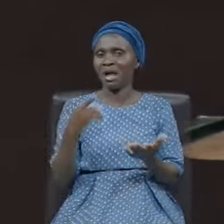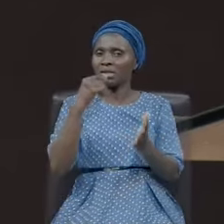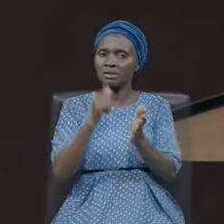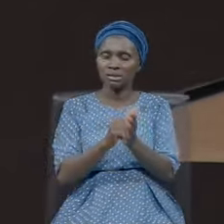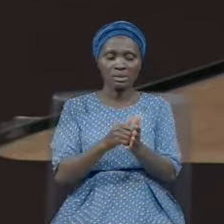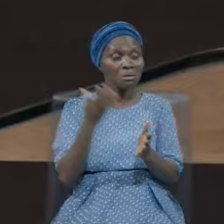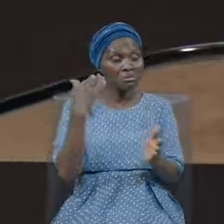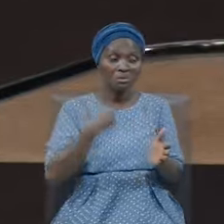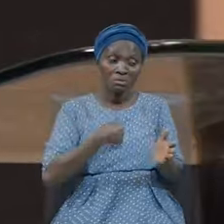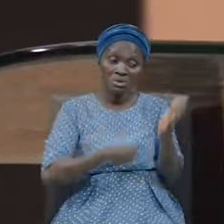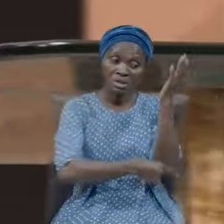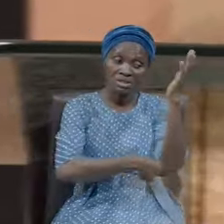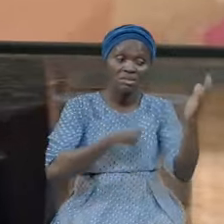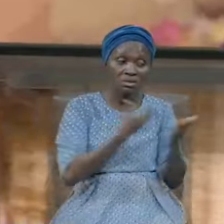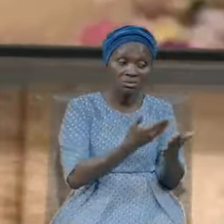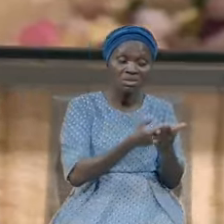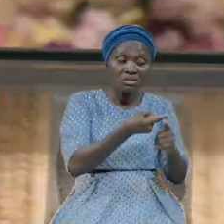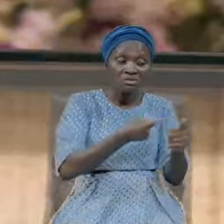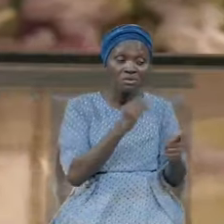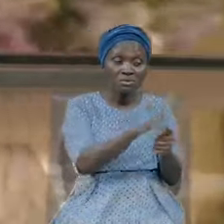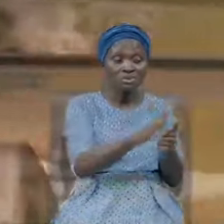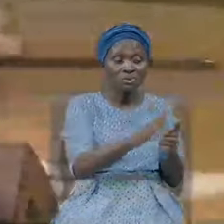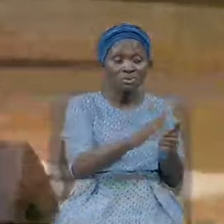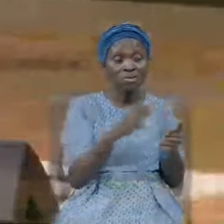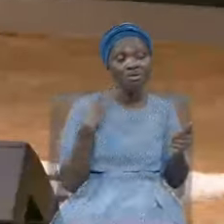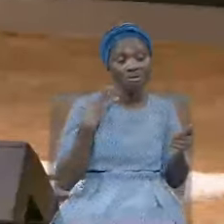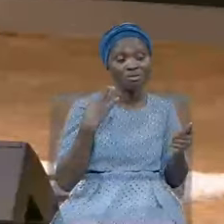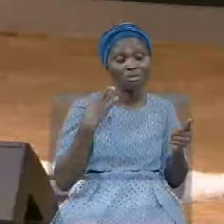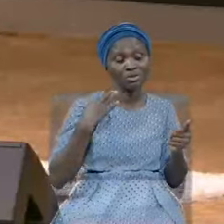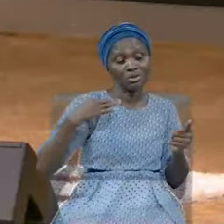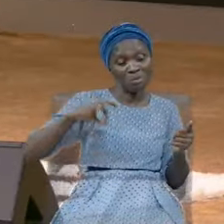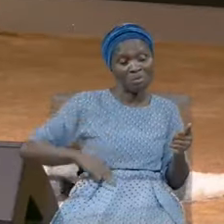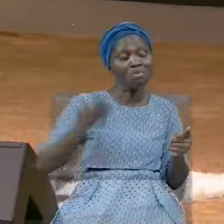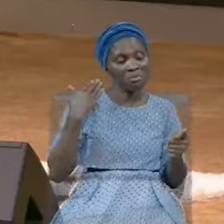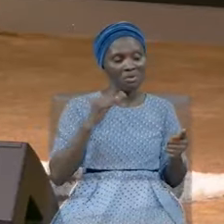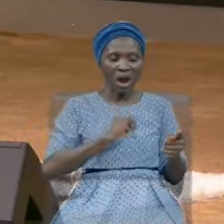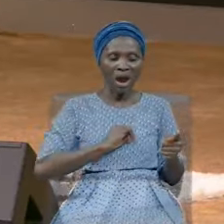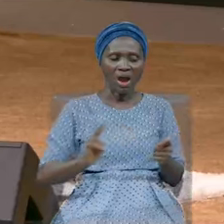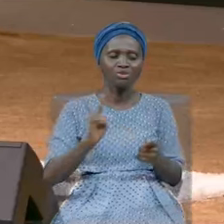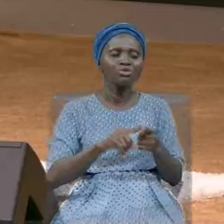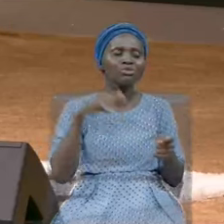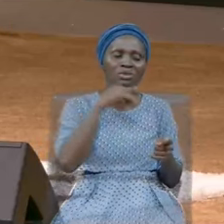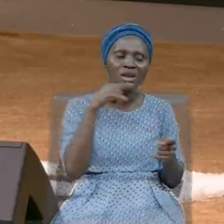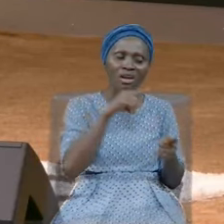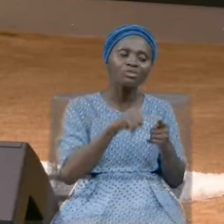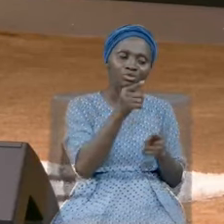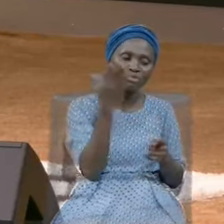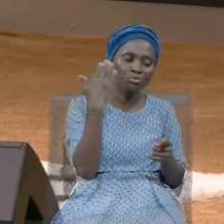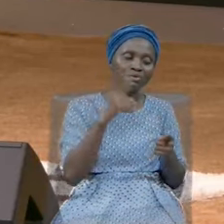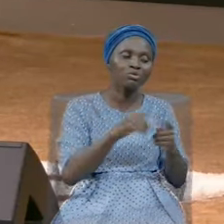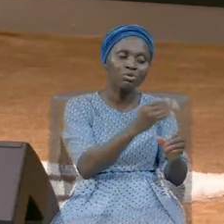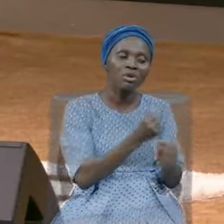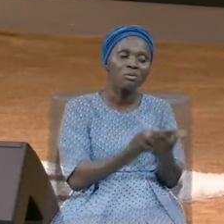de ta poche. Je te mentais en te disant d'acheter ceci et cela. Ça,